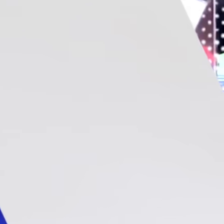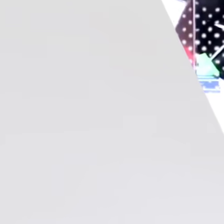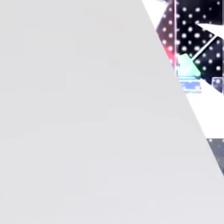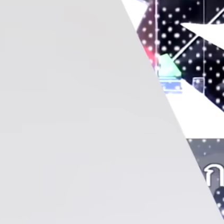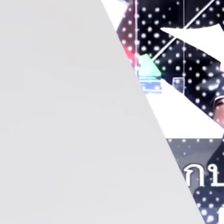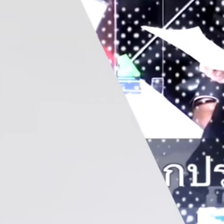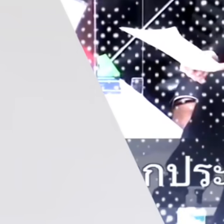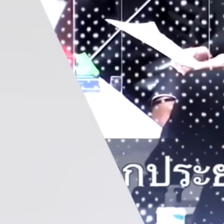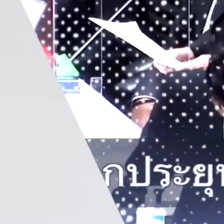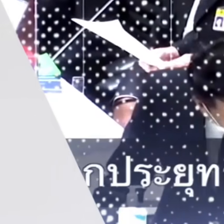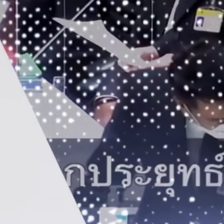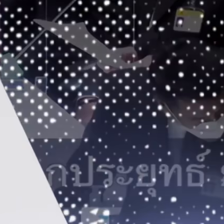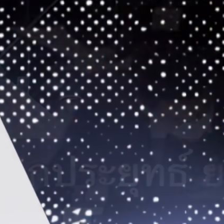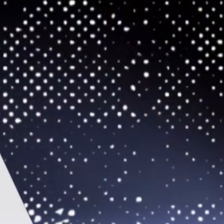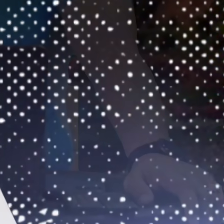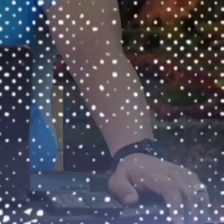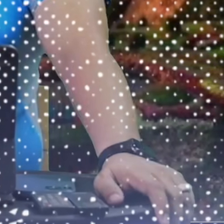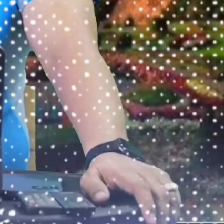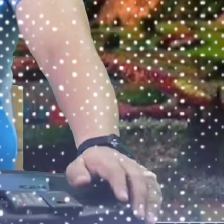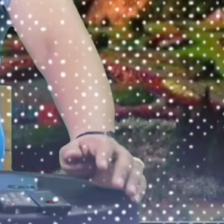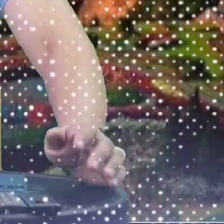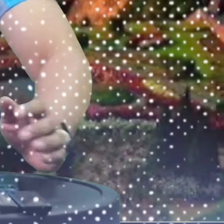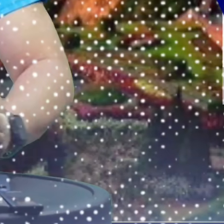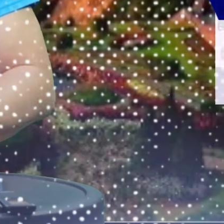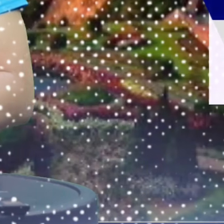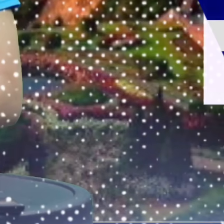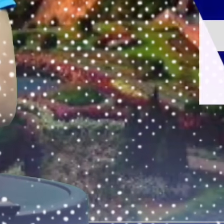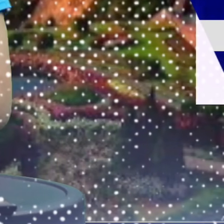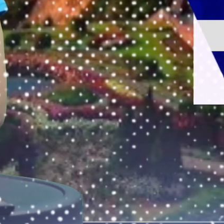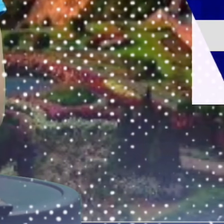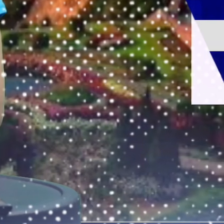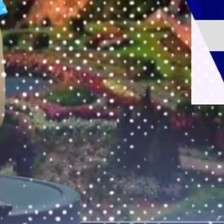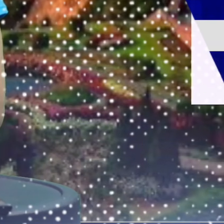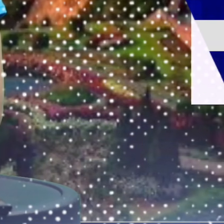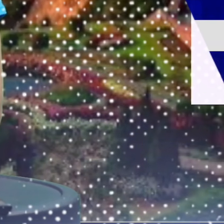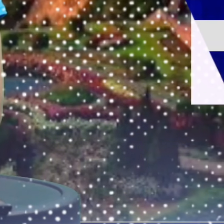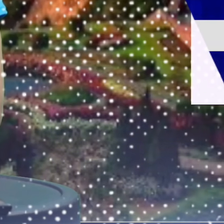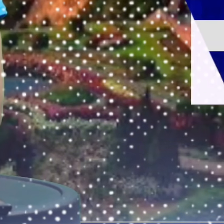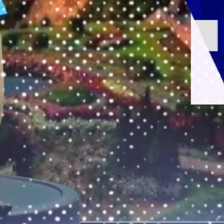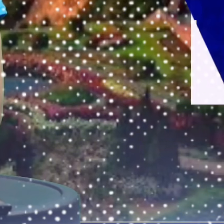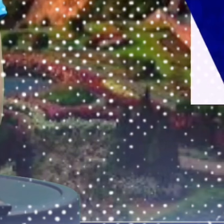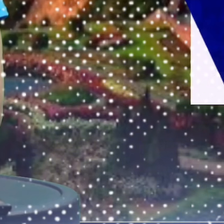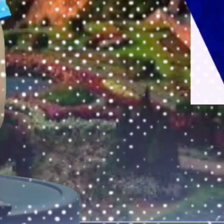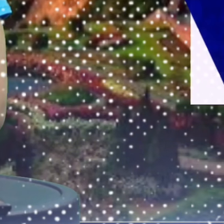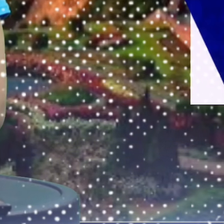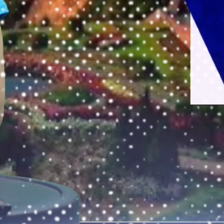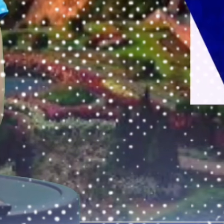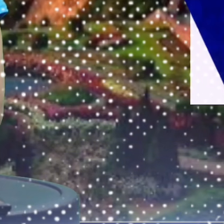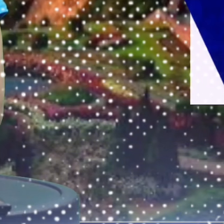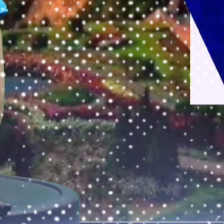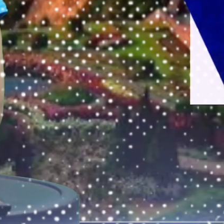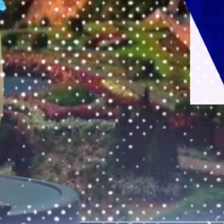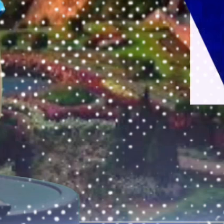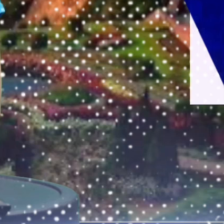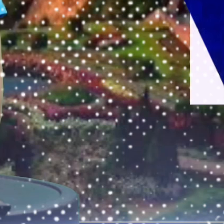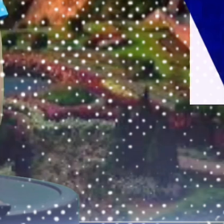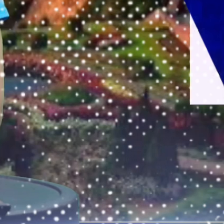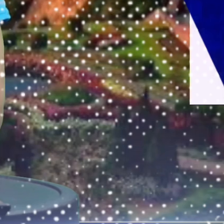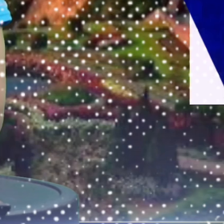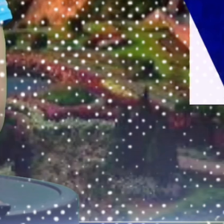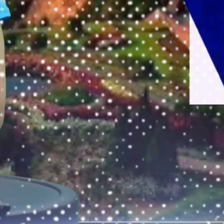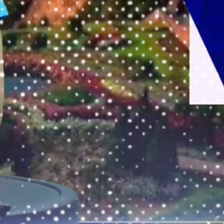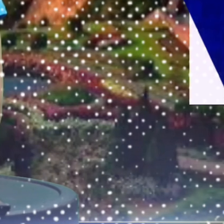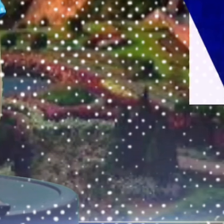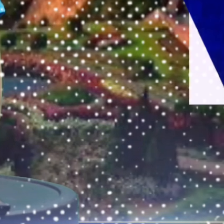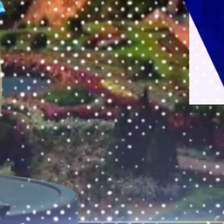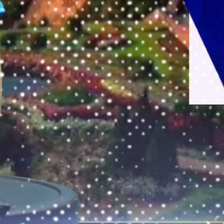อกประยุทธ์ยงใจยุทธนายกรัฐมนตรี สิ่งที่คงทำให้เห็นเชิงสังเคราะห์นะครับว่าเขาไม่สามารถที่จะแบ่งแยกพรรคร่ว